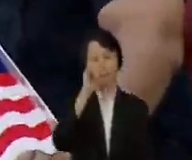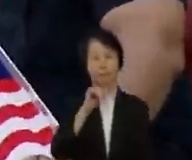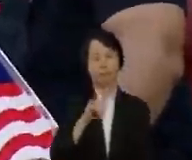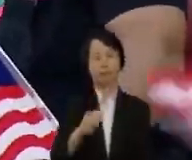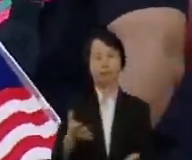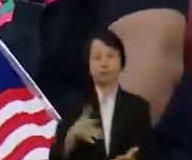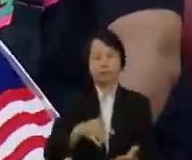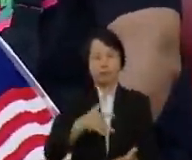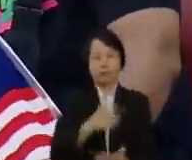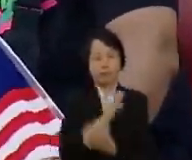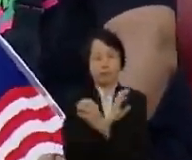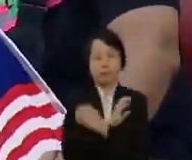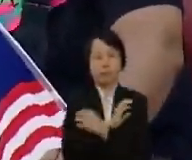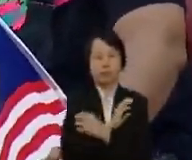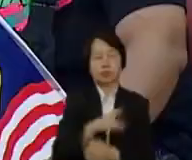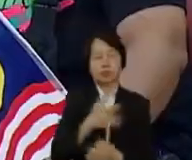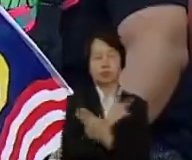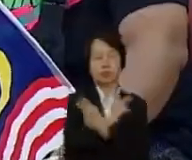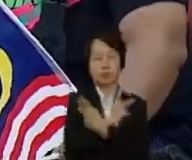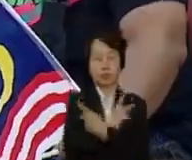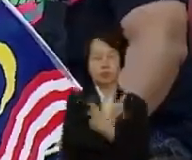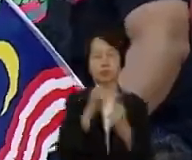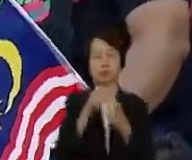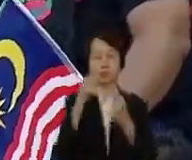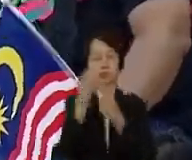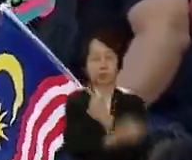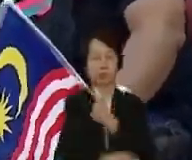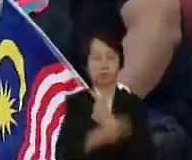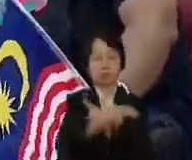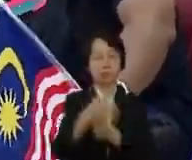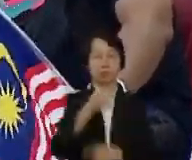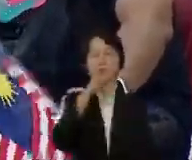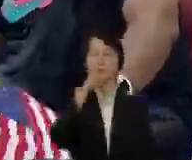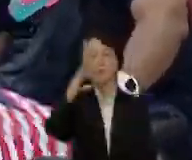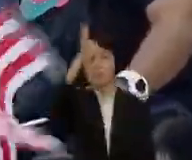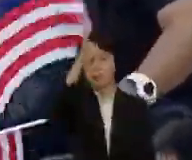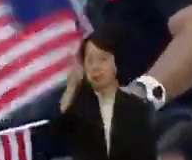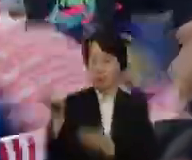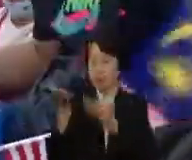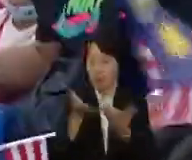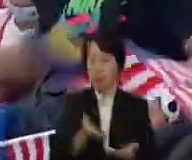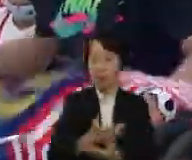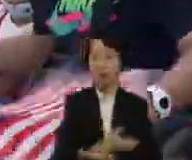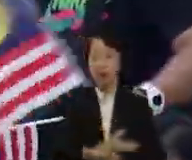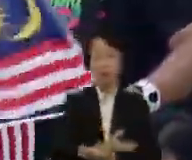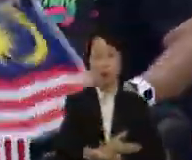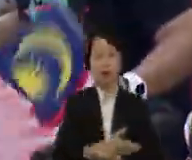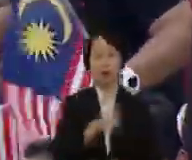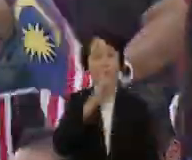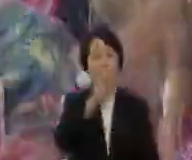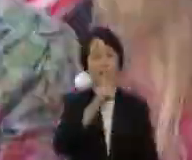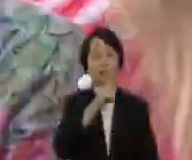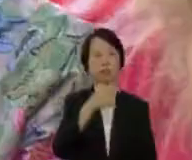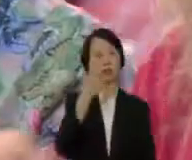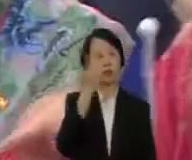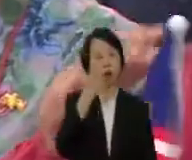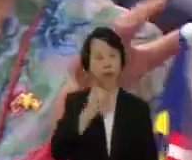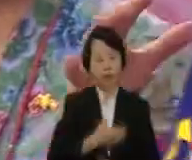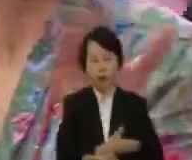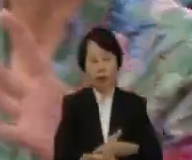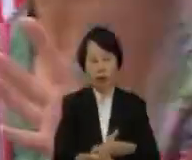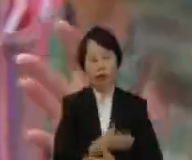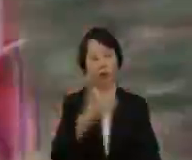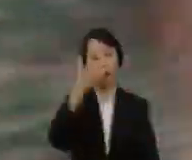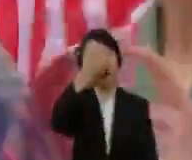manifestasi rasa cinta dan juga rasa kasih kita kepada negara. Dan ibu bapa yang membawa anak-anak juga sebenarnya tidak mahu anak-anak